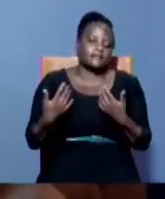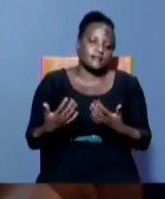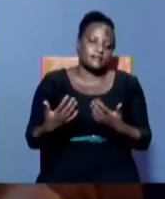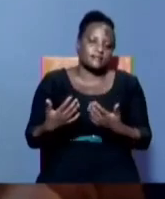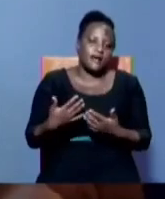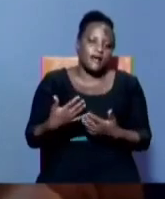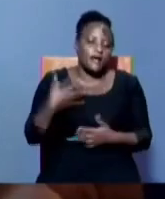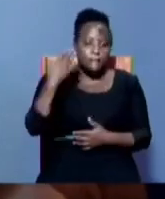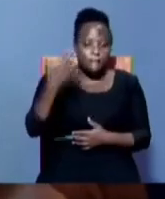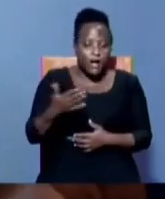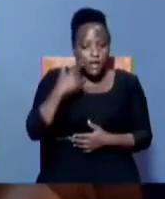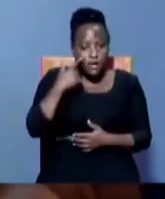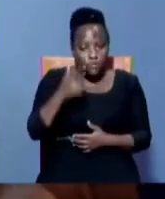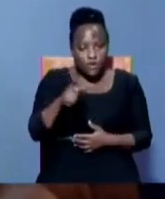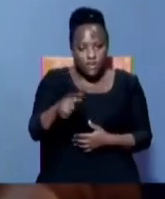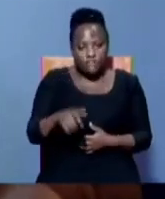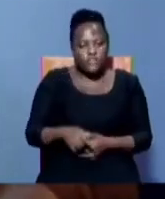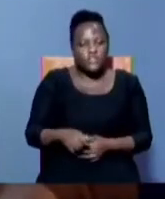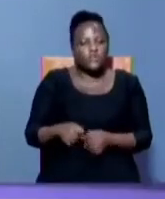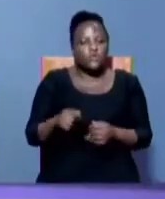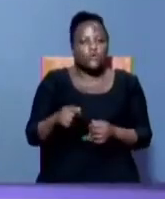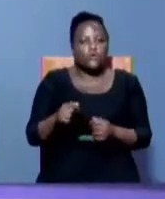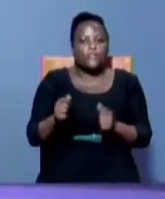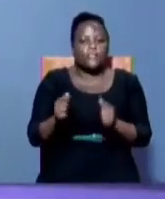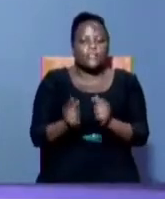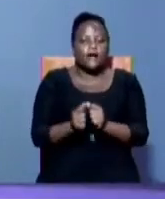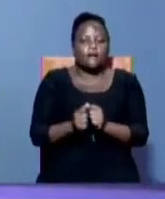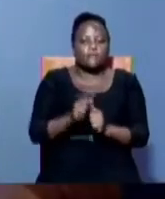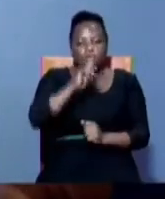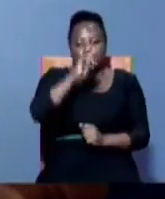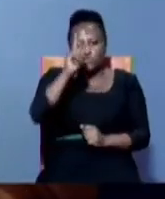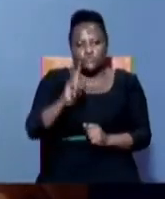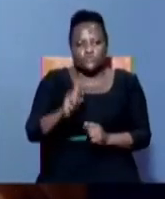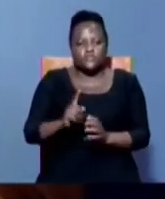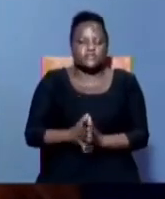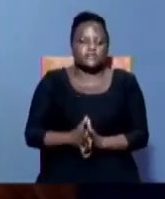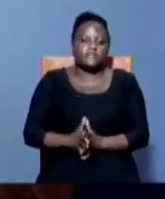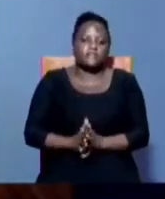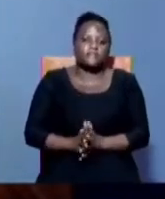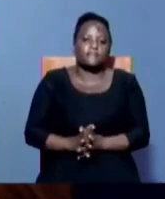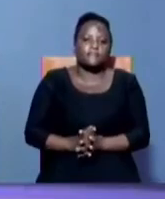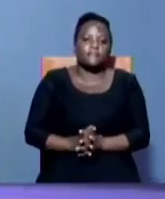hivyo, kuna jambo la kujiuliza. Hili jambo ni hili: